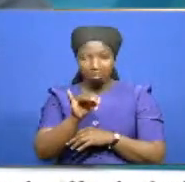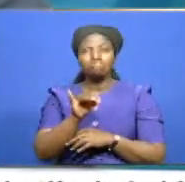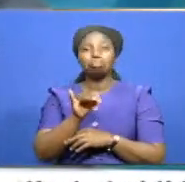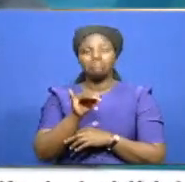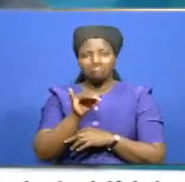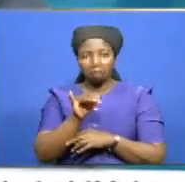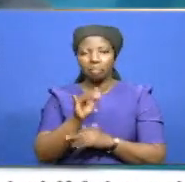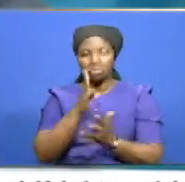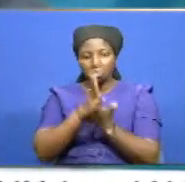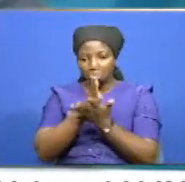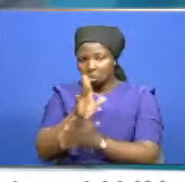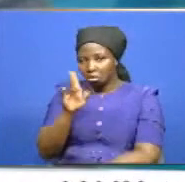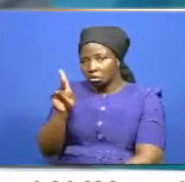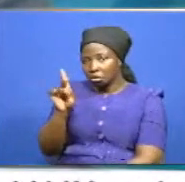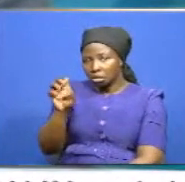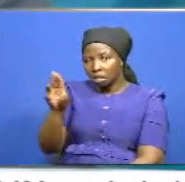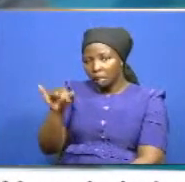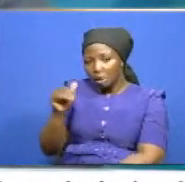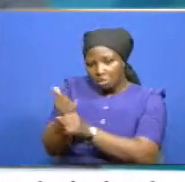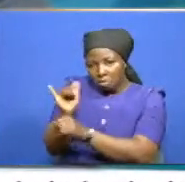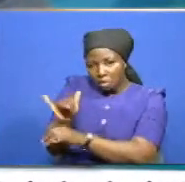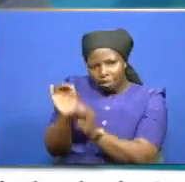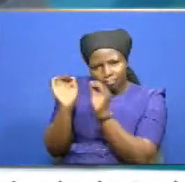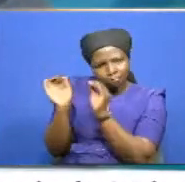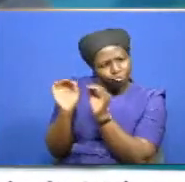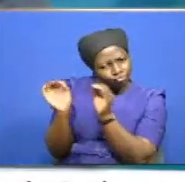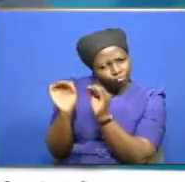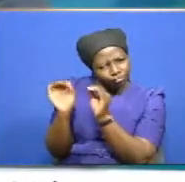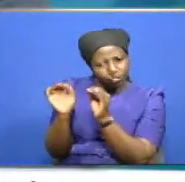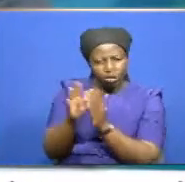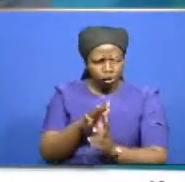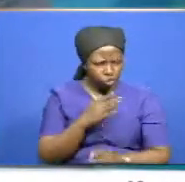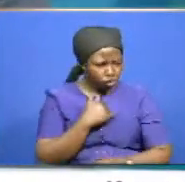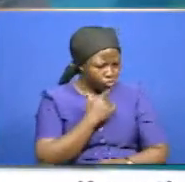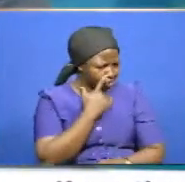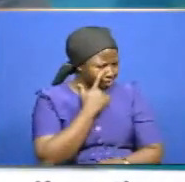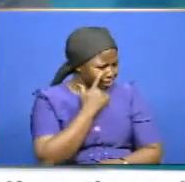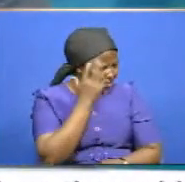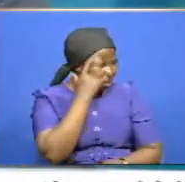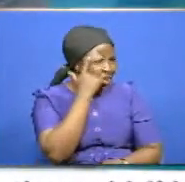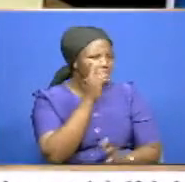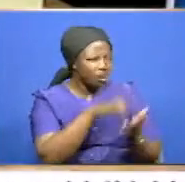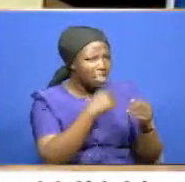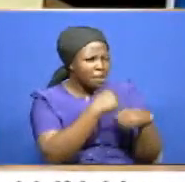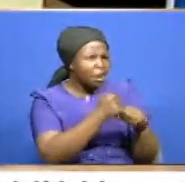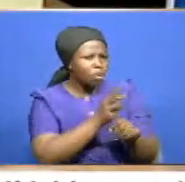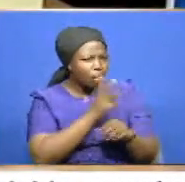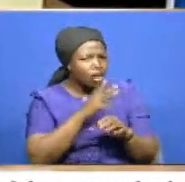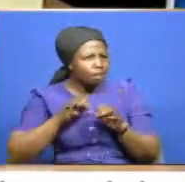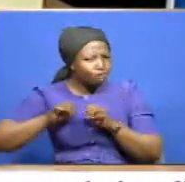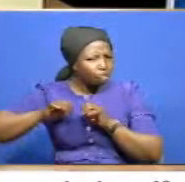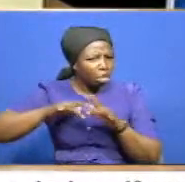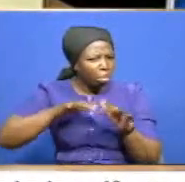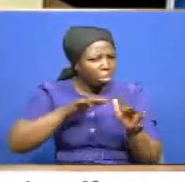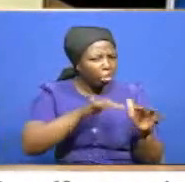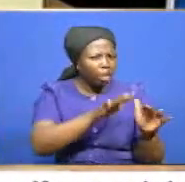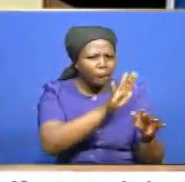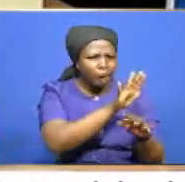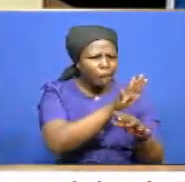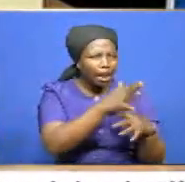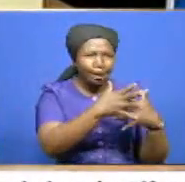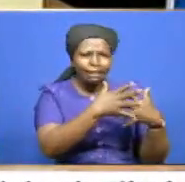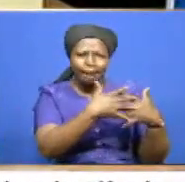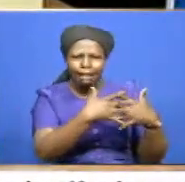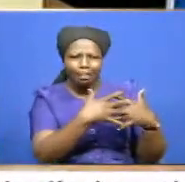sio ni Kewi ndiye anafanya hiyo, lakini sasa unajua unaona ni nini labda kinasababisha maji kuja paka kwenye Kewi, ni mabomba mabaya